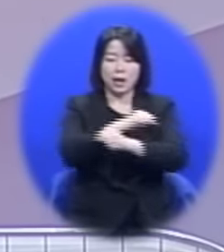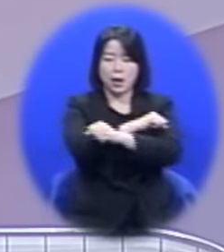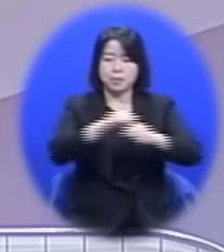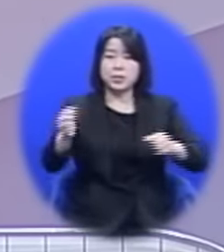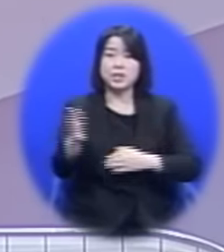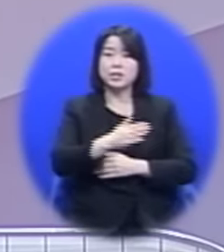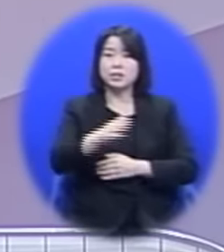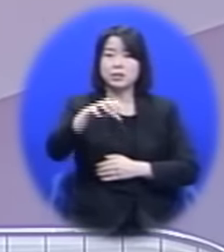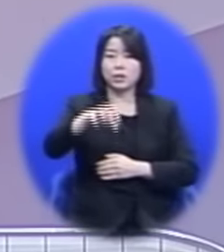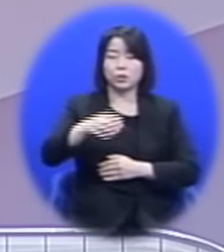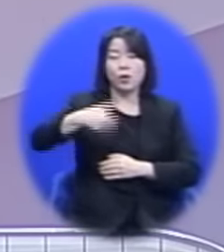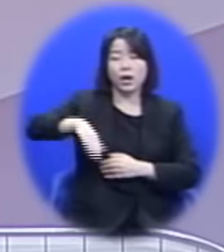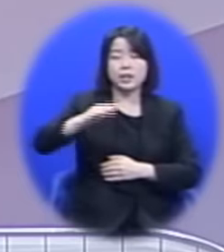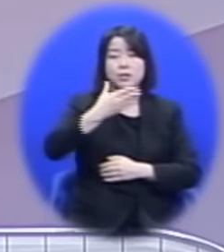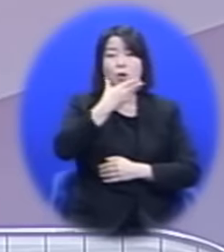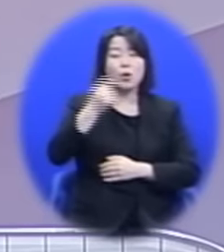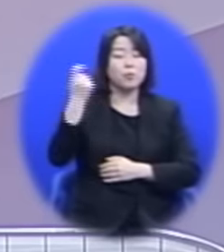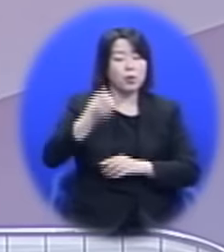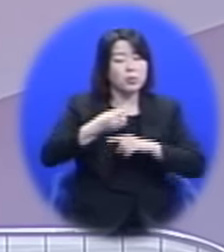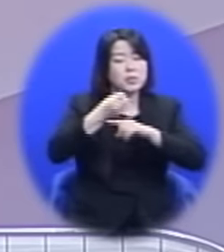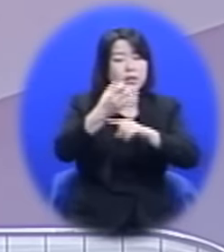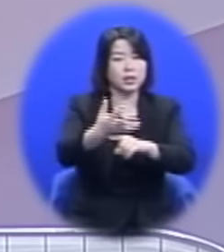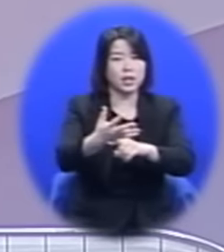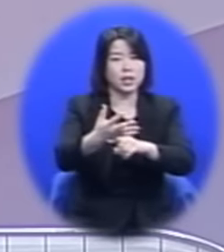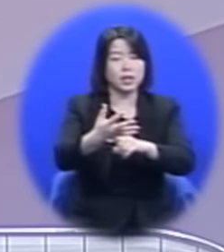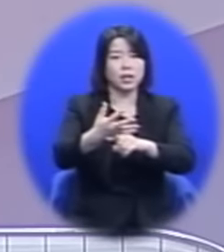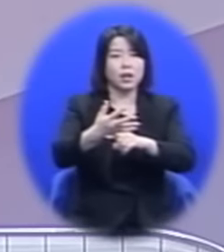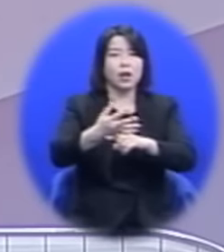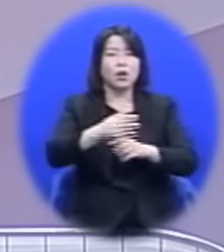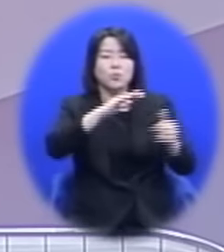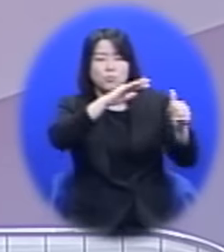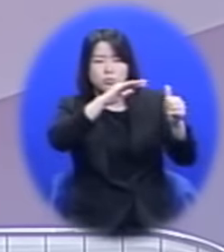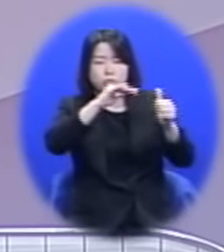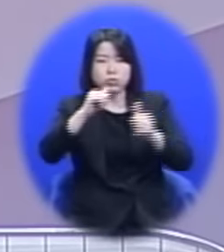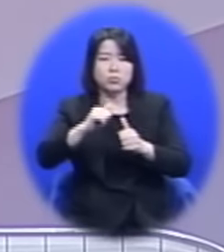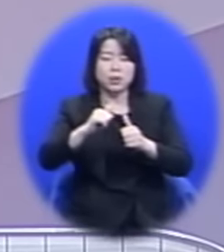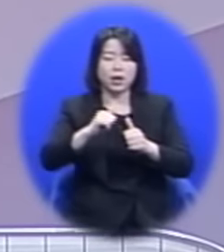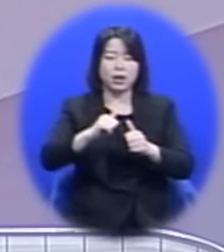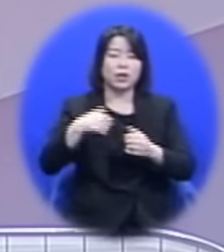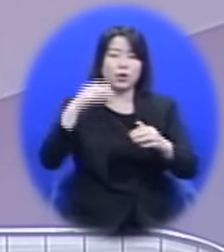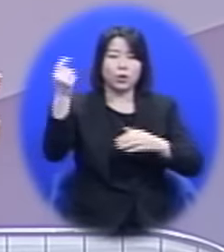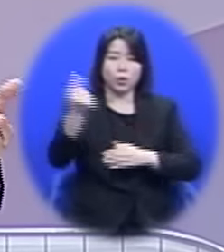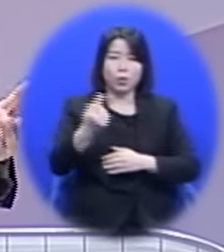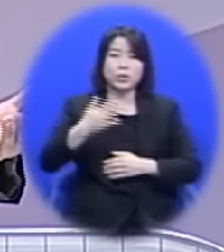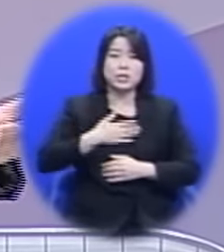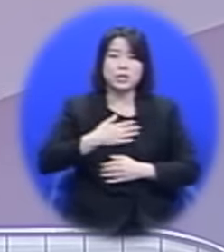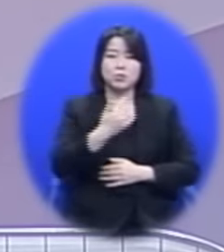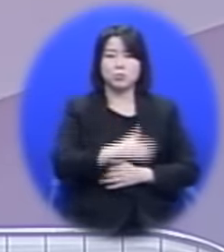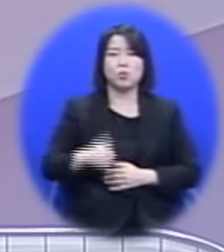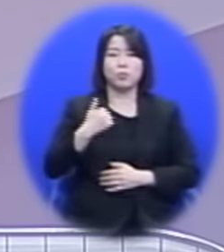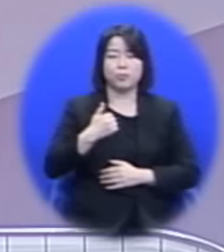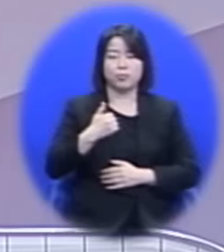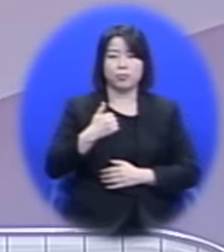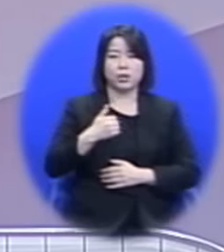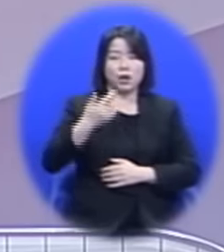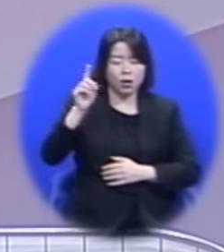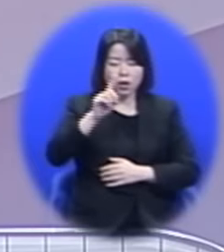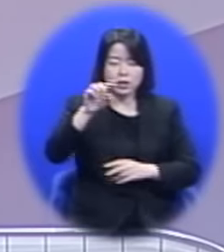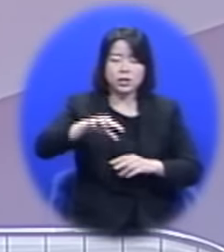가서 복음을 전하리이다, 부른받아 나서니 몸 어디든지 가오리다, 이 찬송 부르지